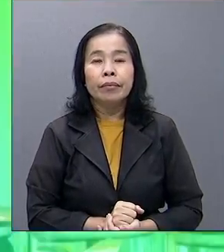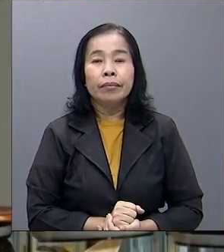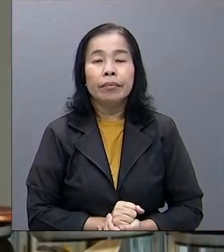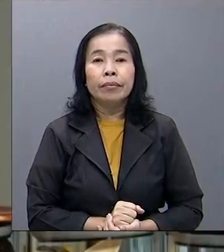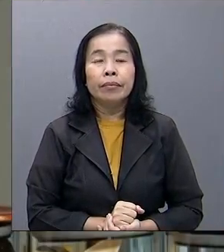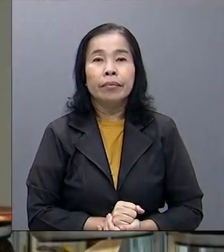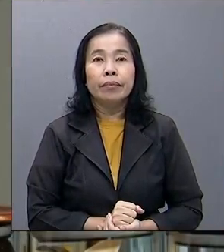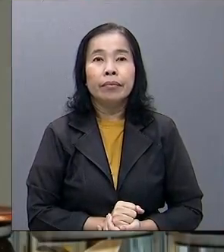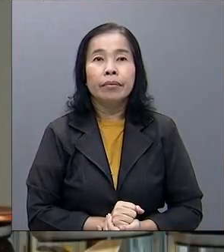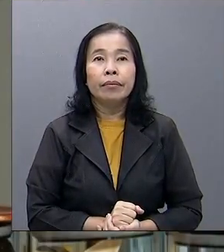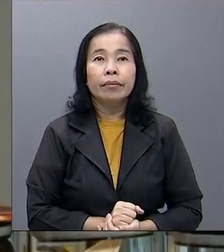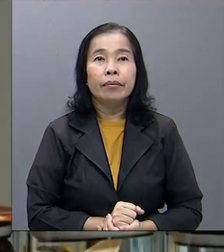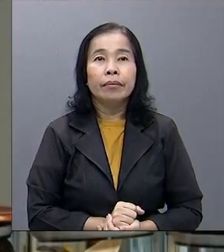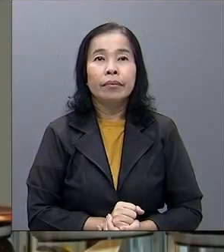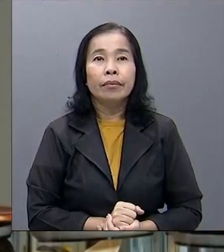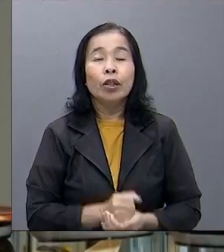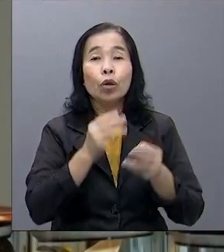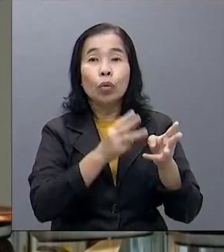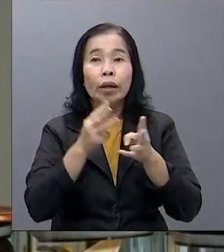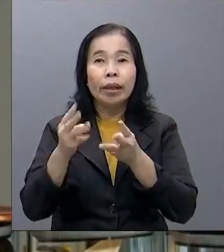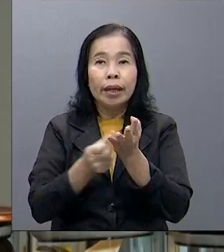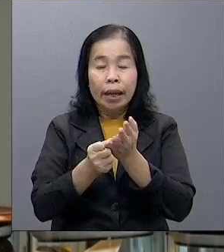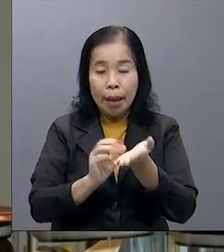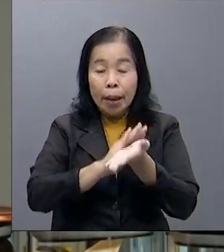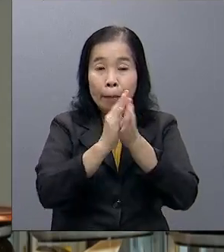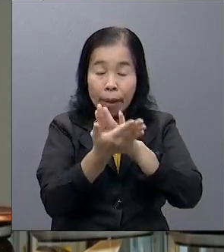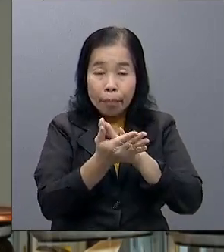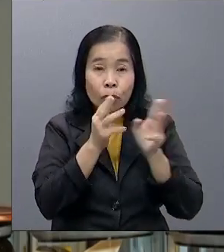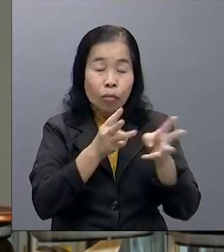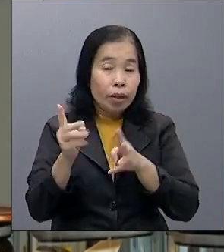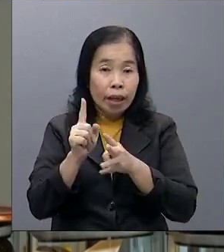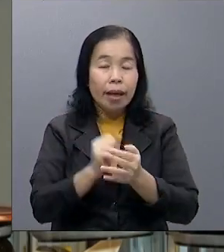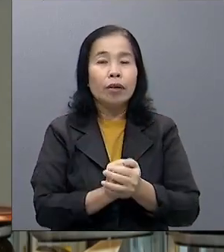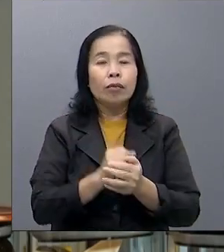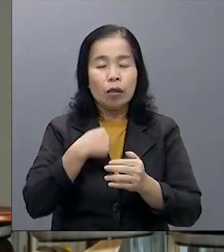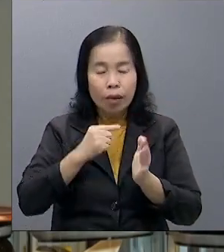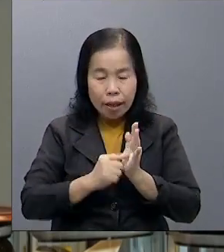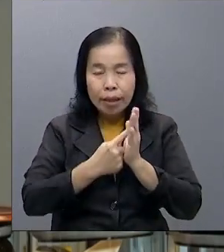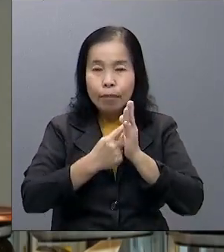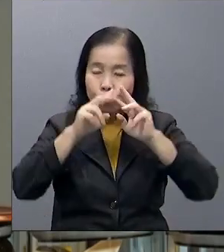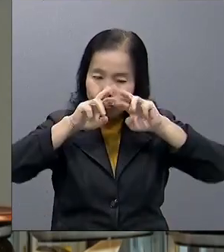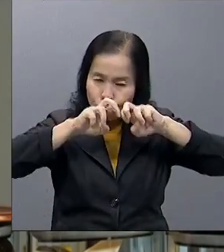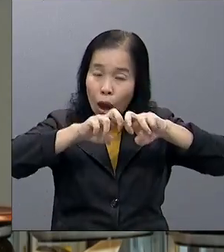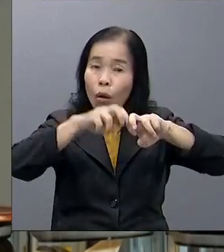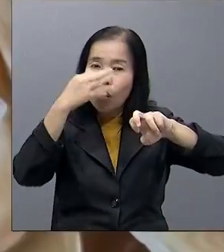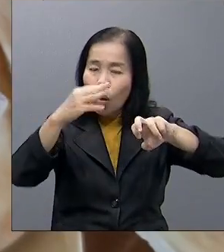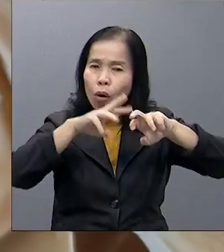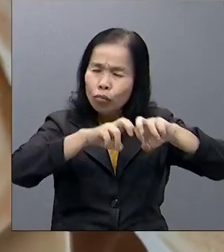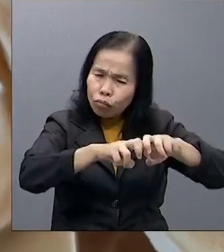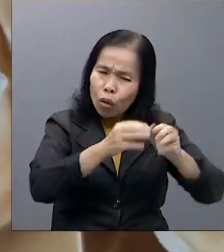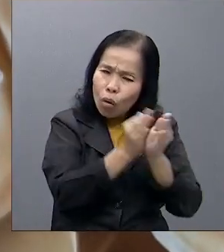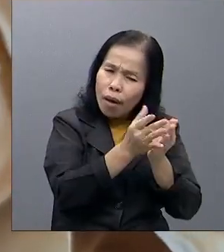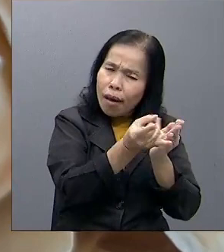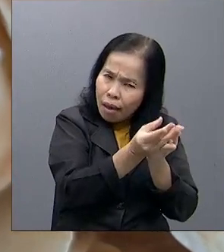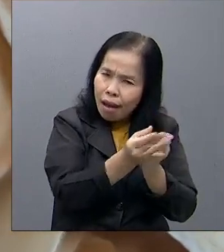วิธีการในการแปรรูปเปลือกหอยนะครับก็คือเริ่มศึกษาเริ่มทำความเข้าใจลักษณะทางโครงสร้างของมันก่อนว่า